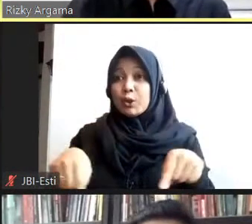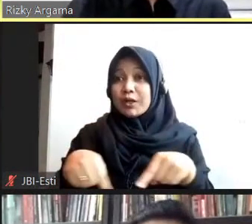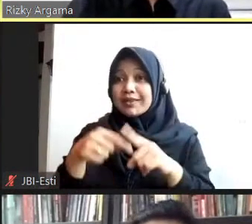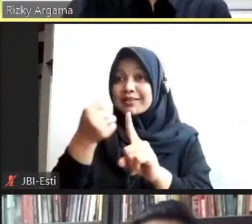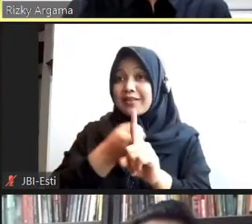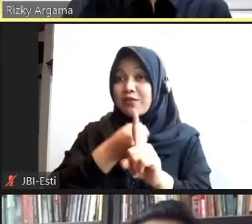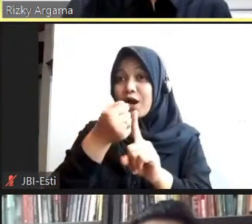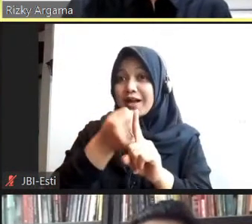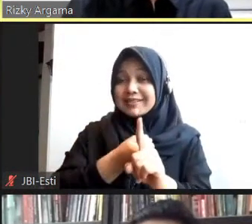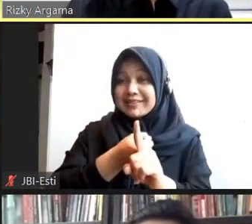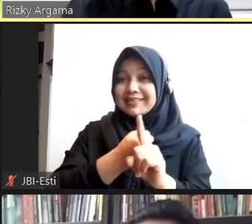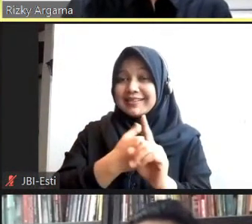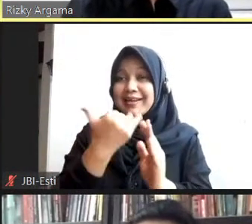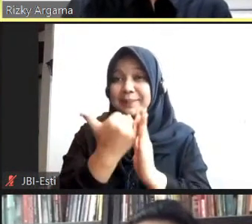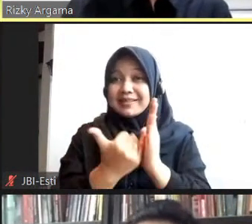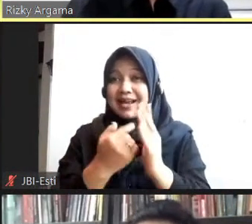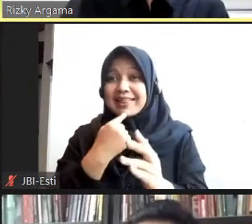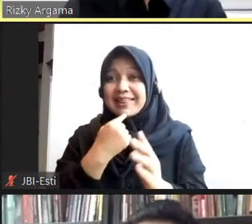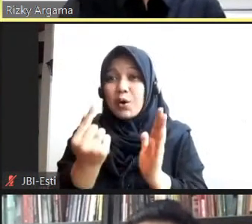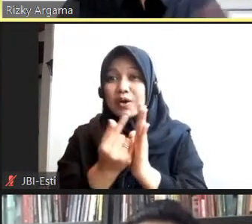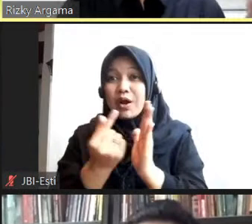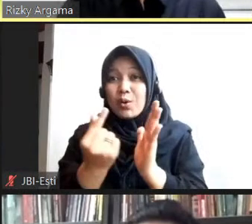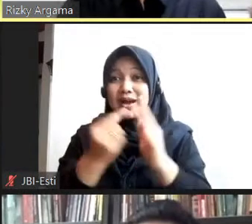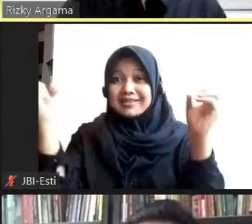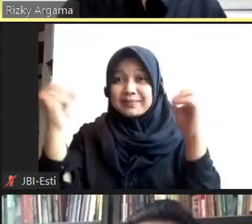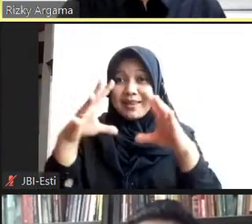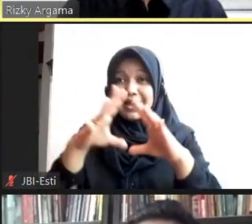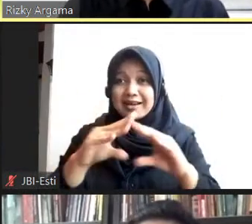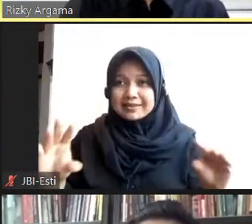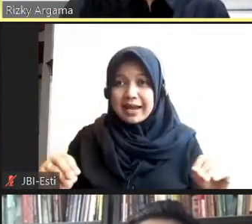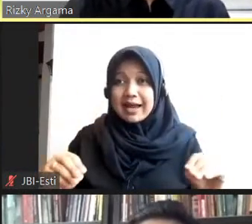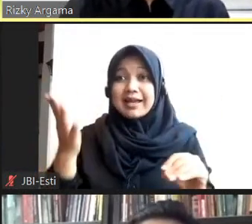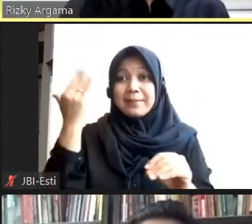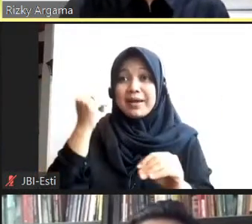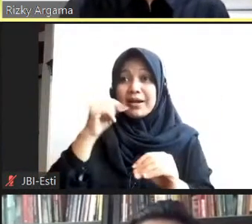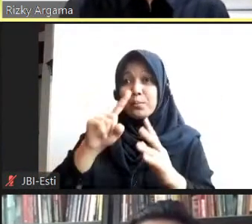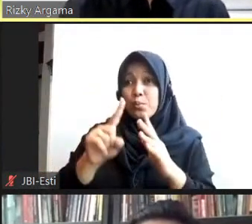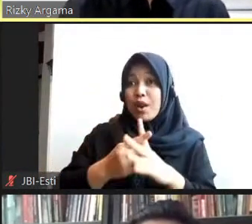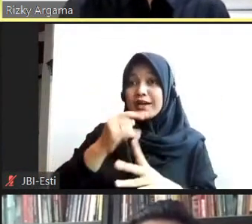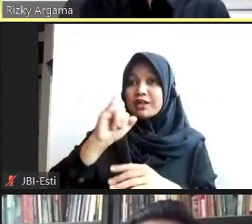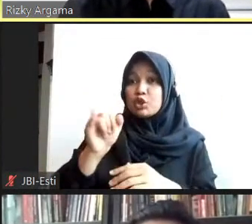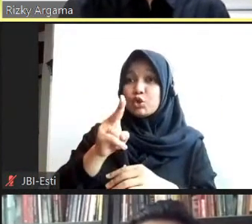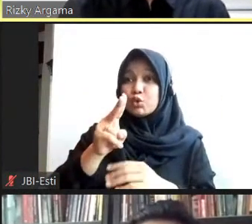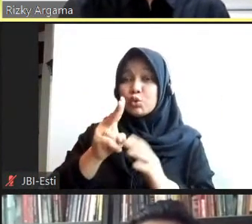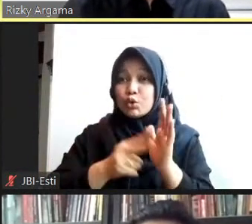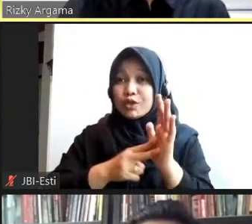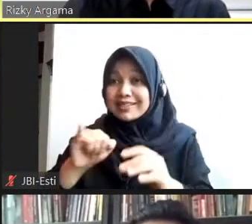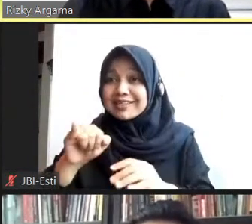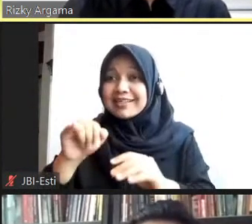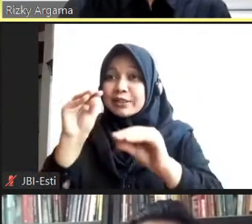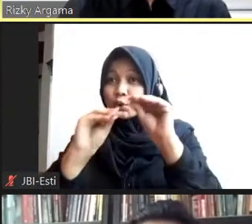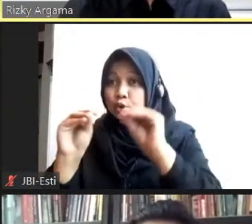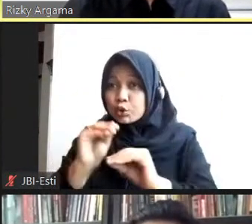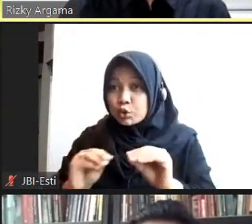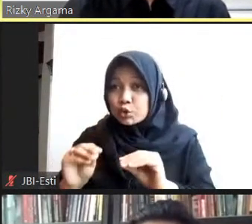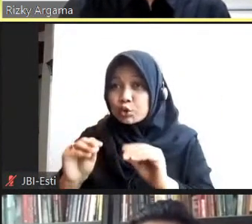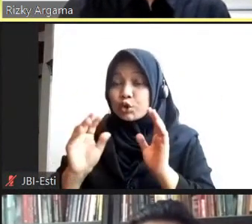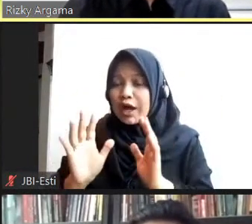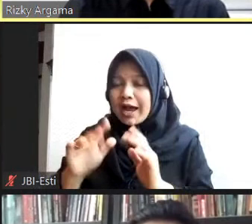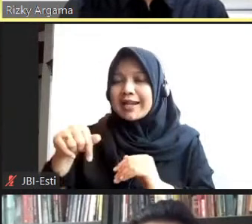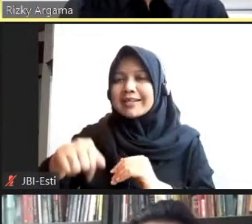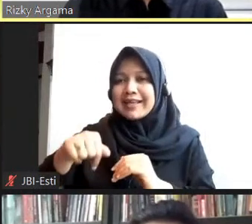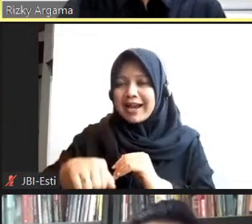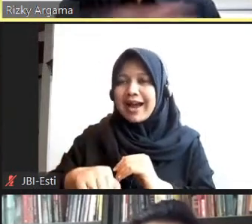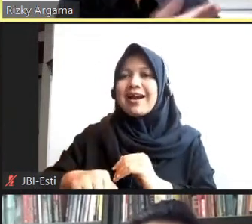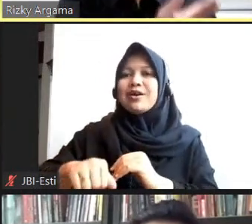Cipta Kerja yang kami susun sejak bulan Juni, itu sudah terbit 5 edisi.